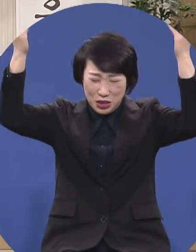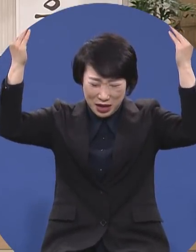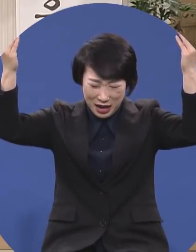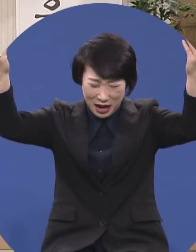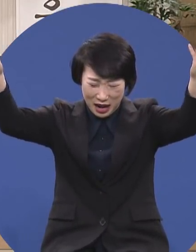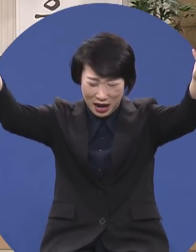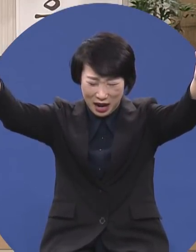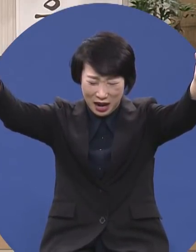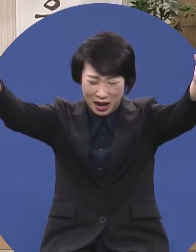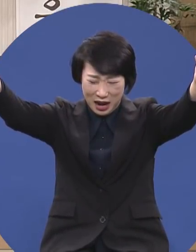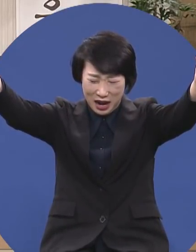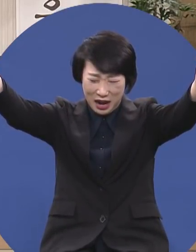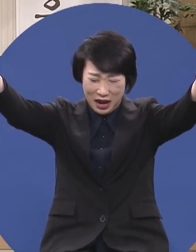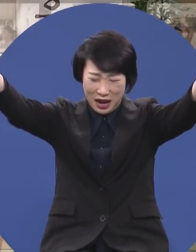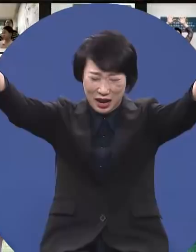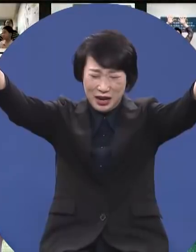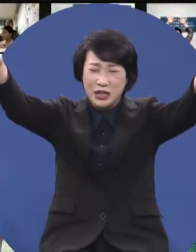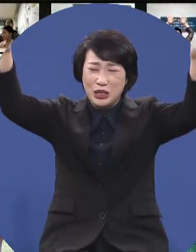주여